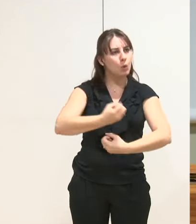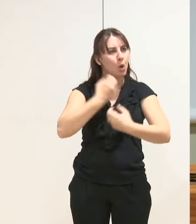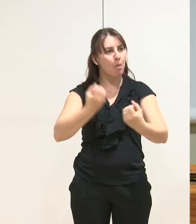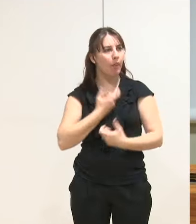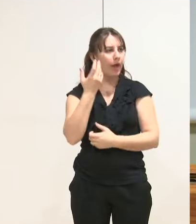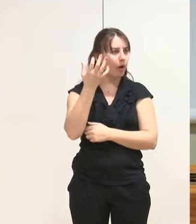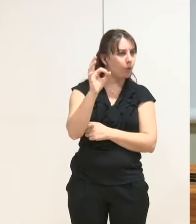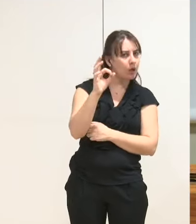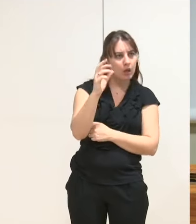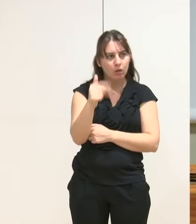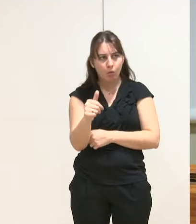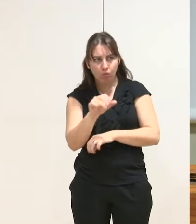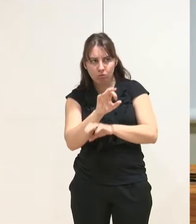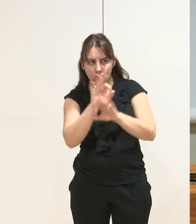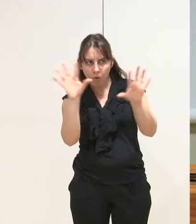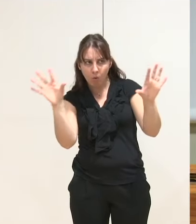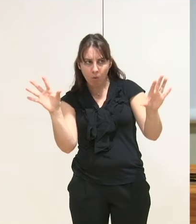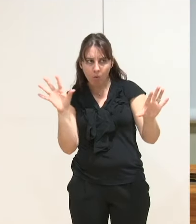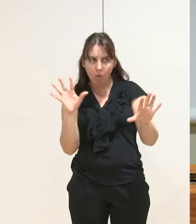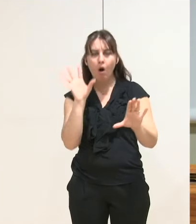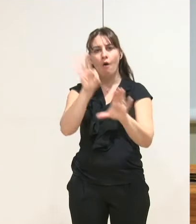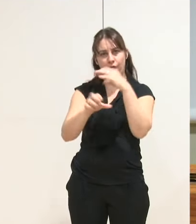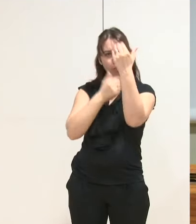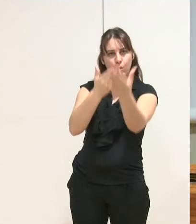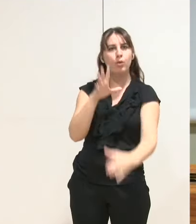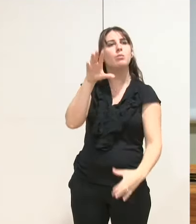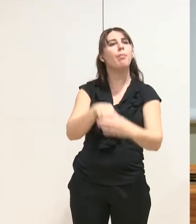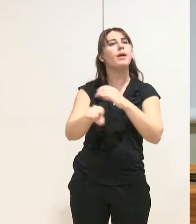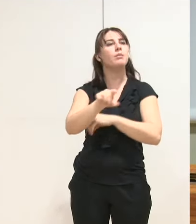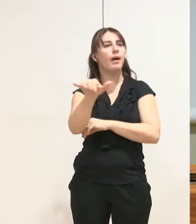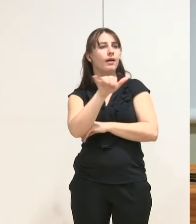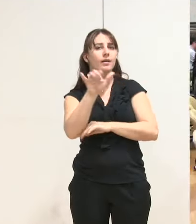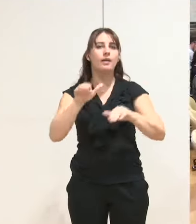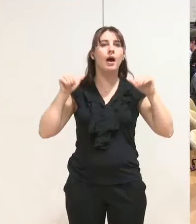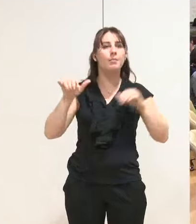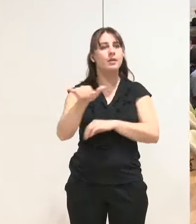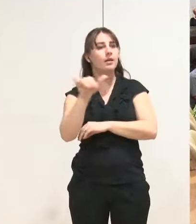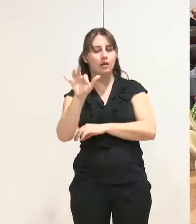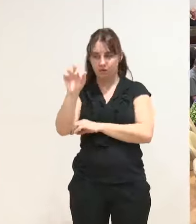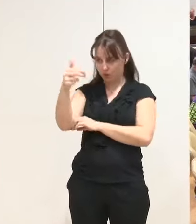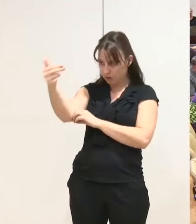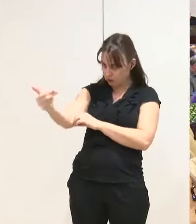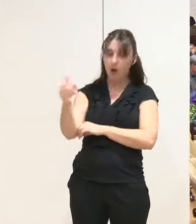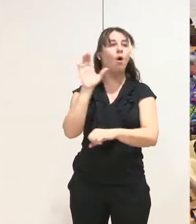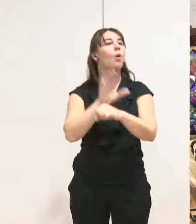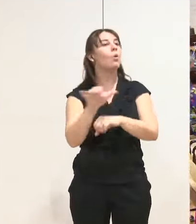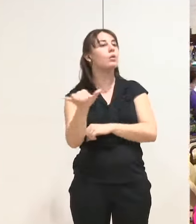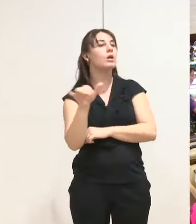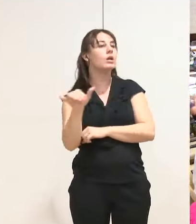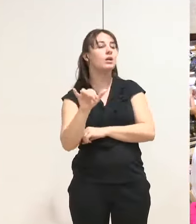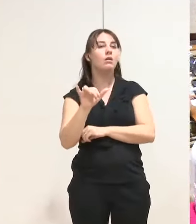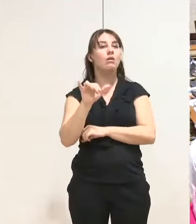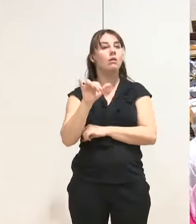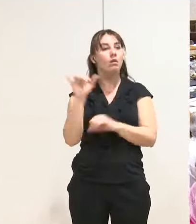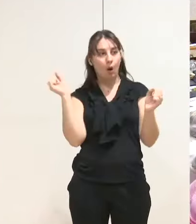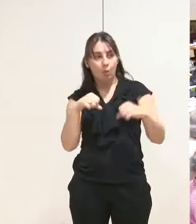commentaires non je la mets au voix qui ne prend pas part au vote qui s'abstient Fond national qui est contre qui est